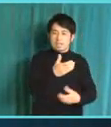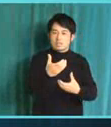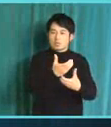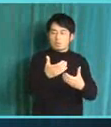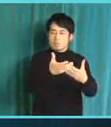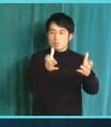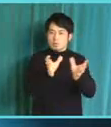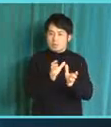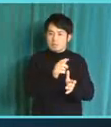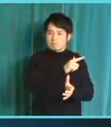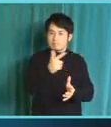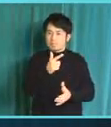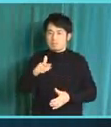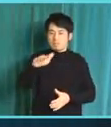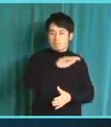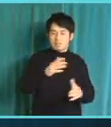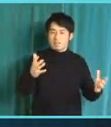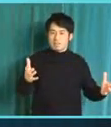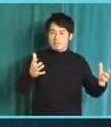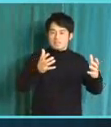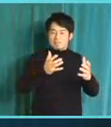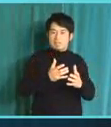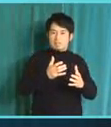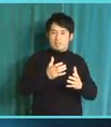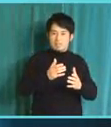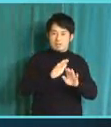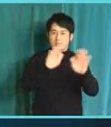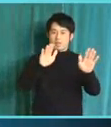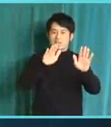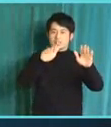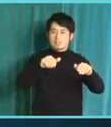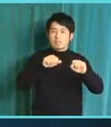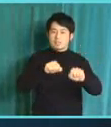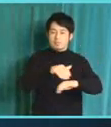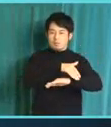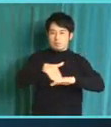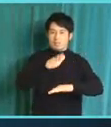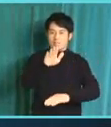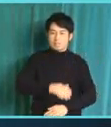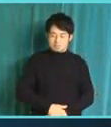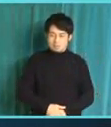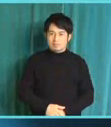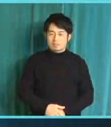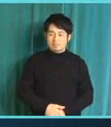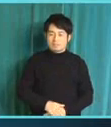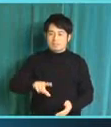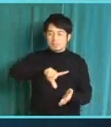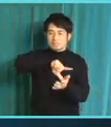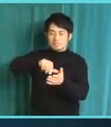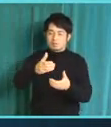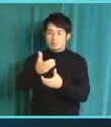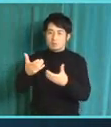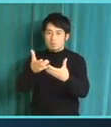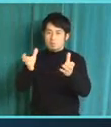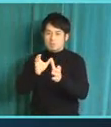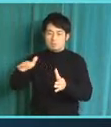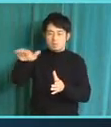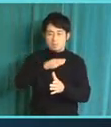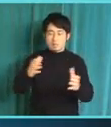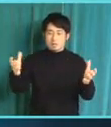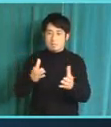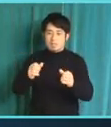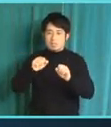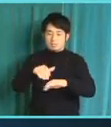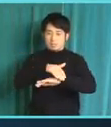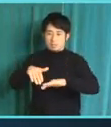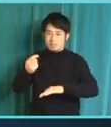。 消防団、地域の消防団など大勢の方がお集まりになるわけですね。 はい、 はい、